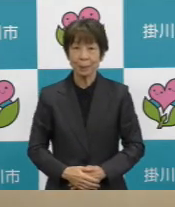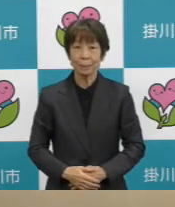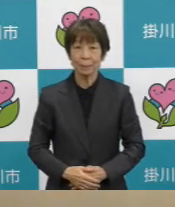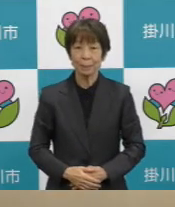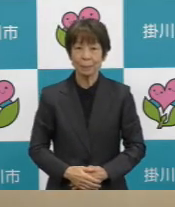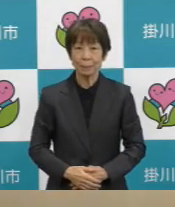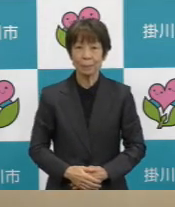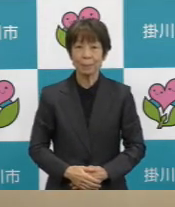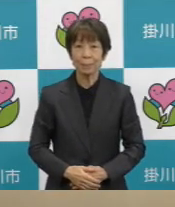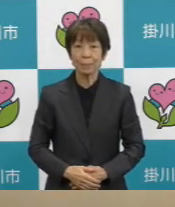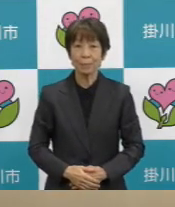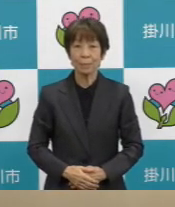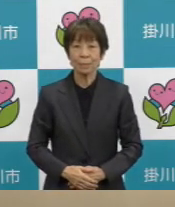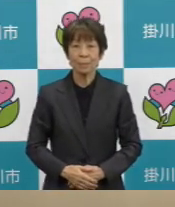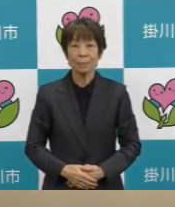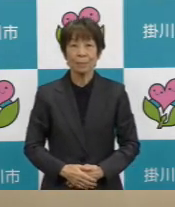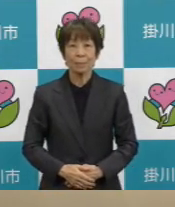では